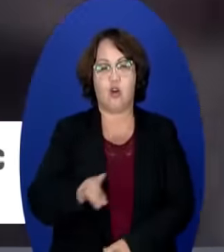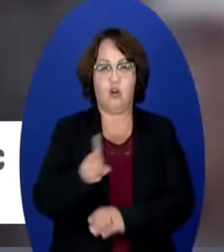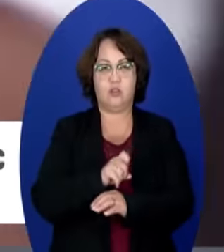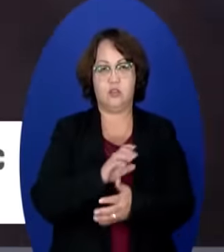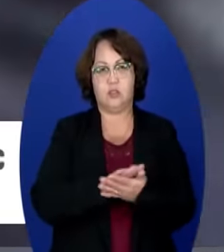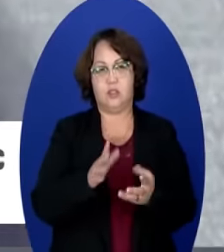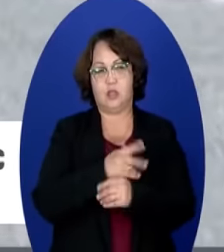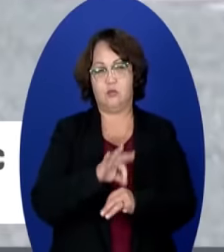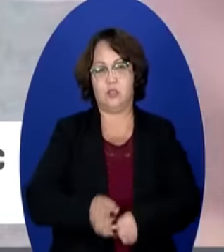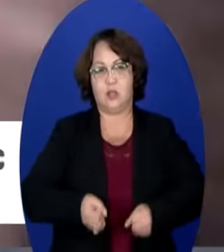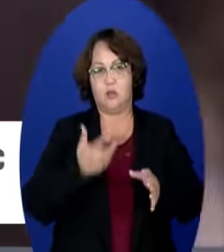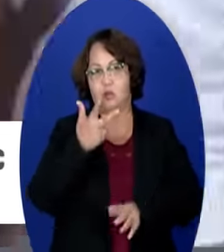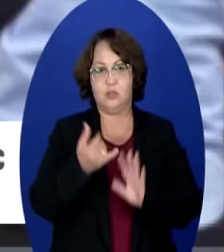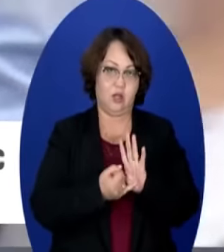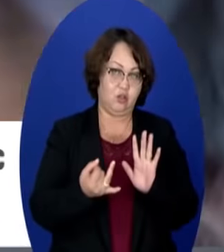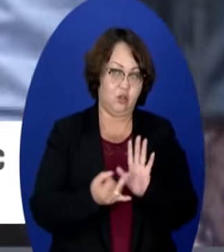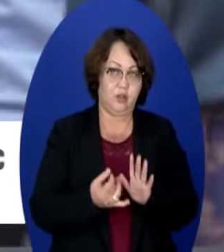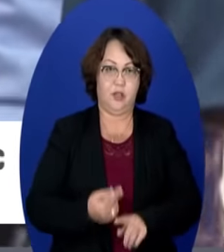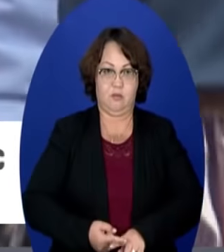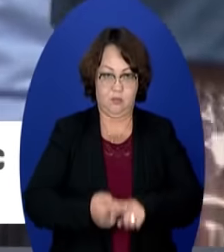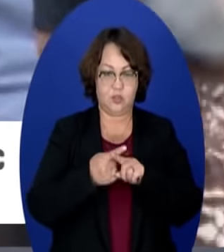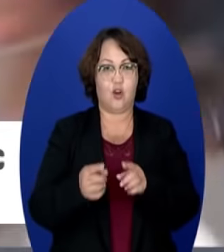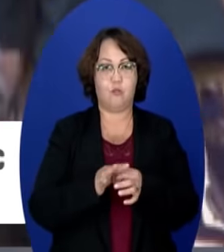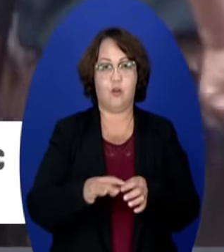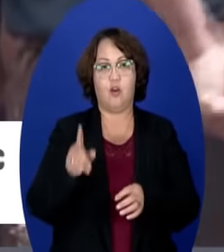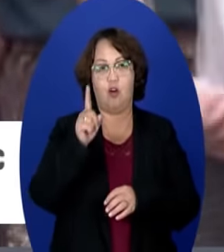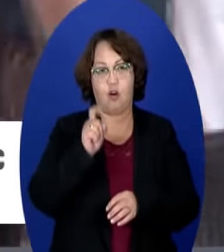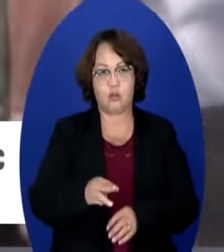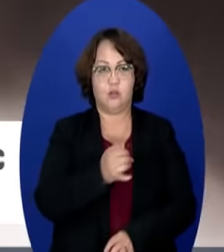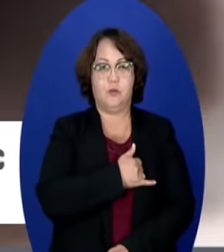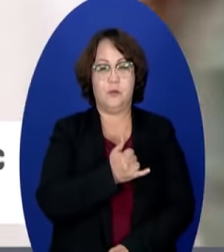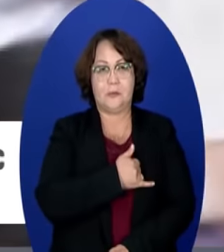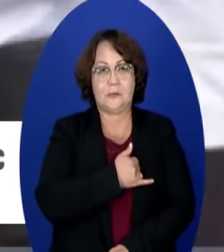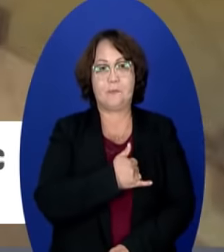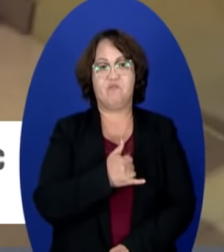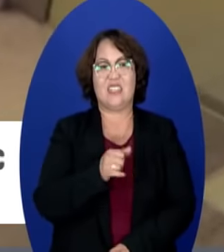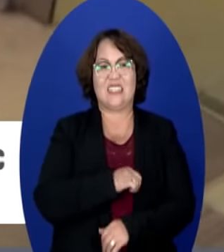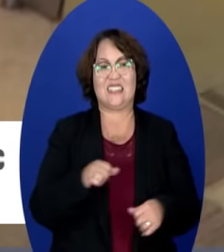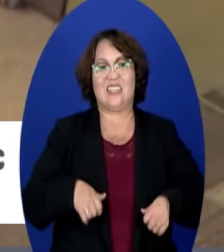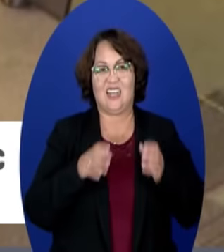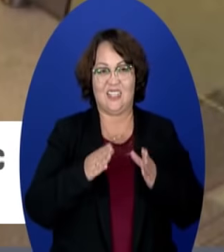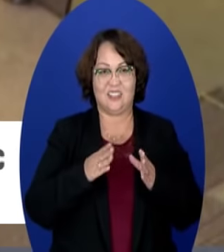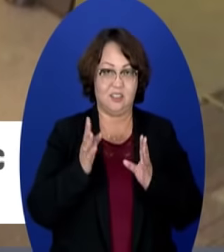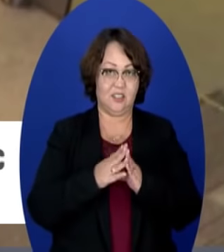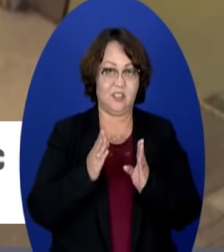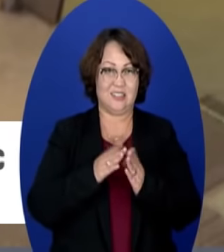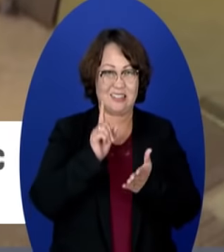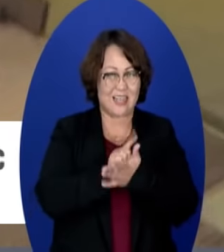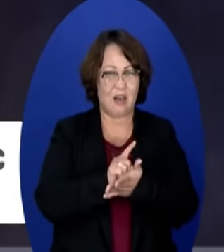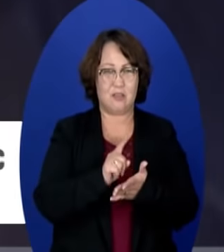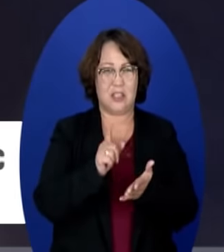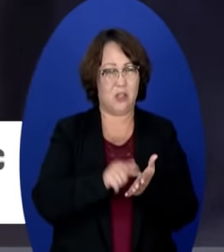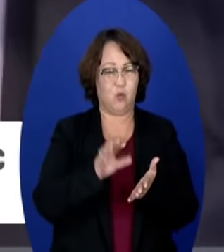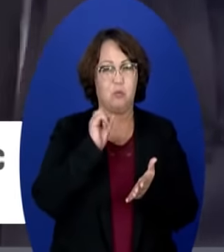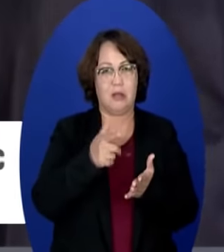гэхэд 367-оор нэмэгдсэнтэй холбоотойгоор тус хотын захирагч оршин суугчдад хандаж орон гэрээсээ шаардлагагүй бол гарахгүй